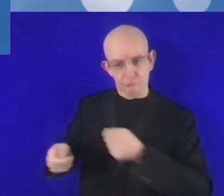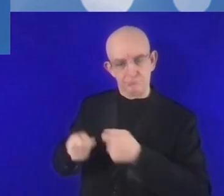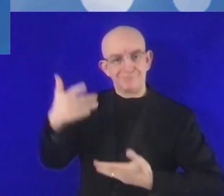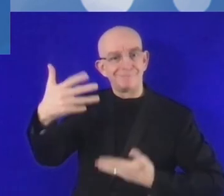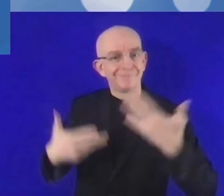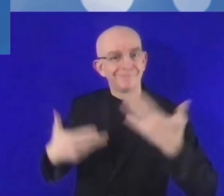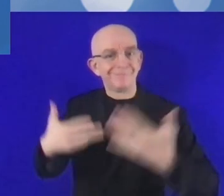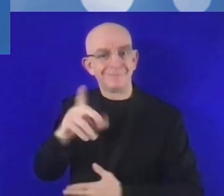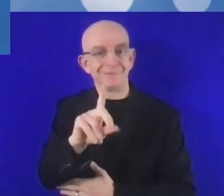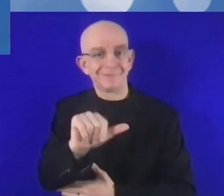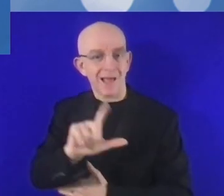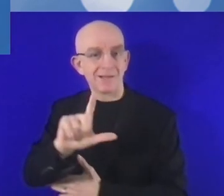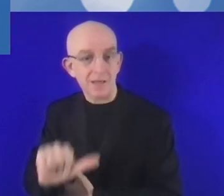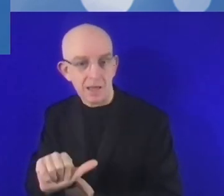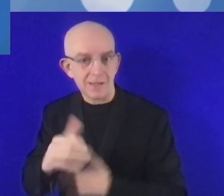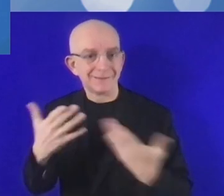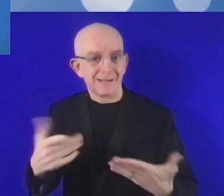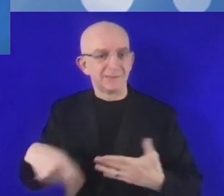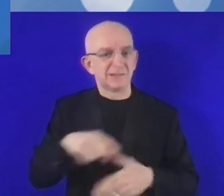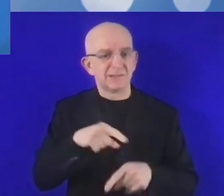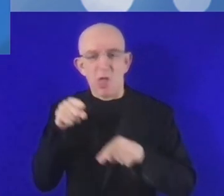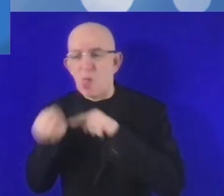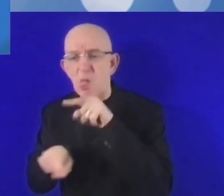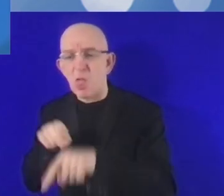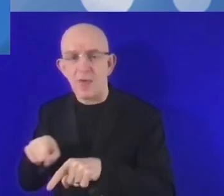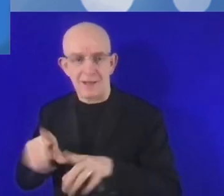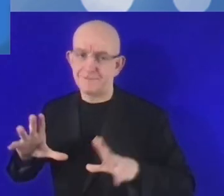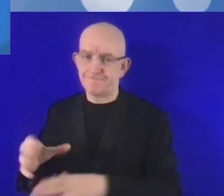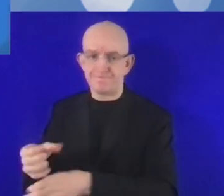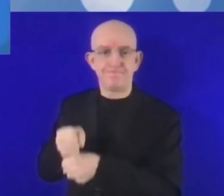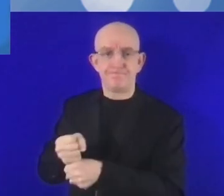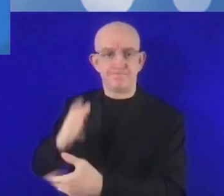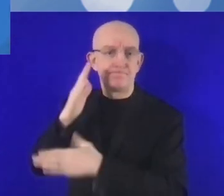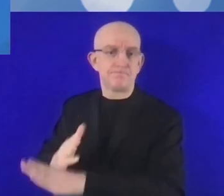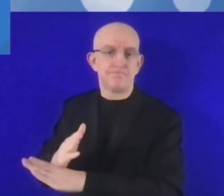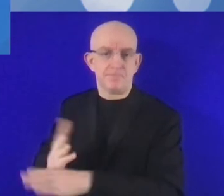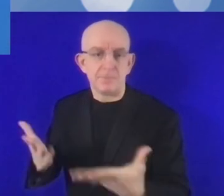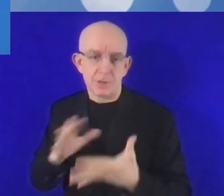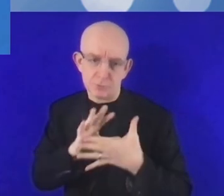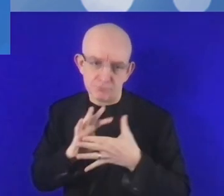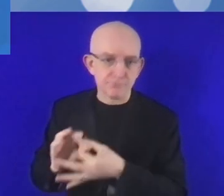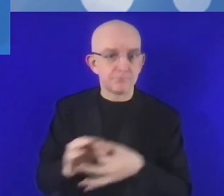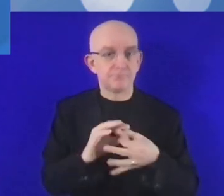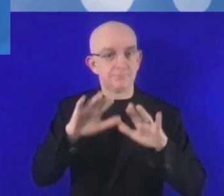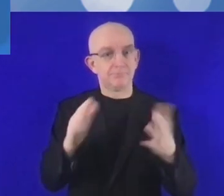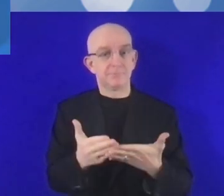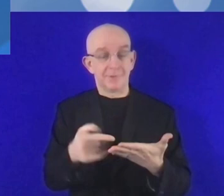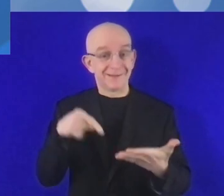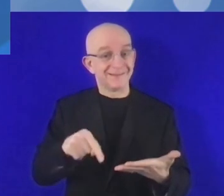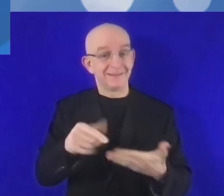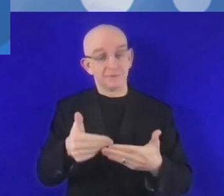данными и вести борьбу против речи ненависти. Европейский